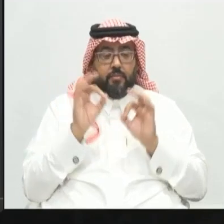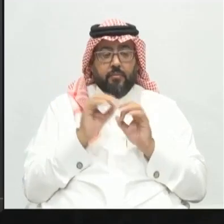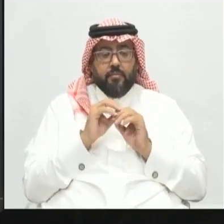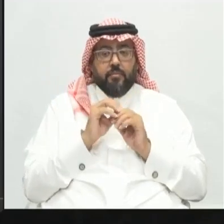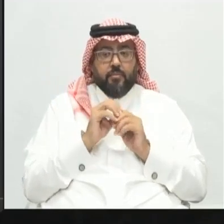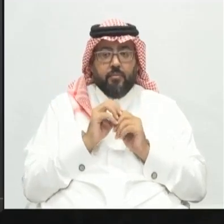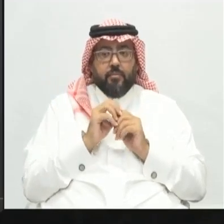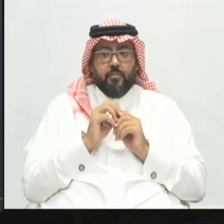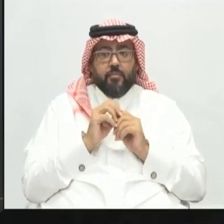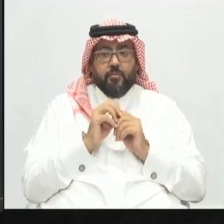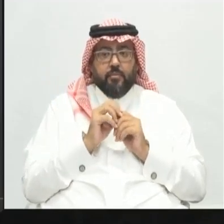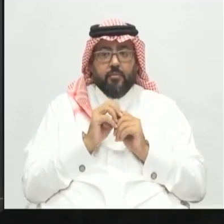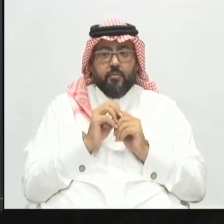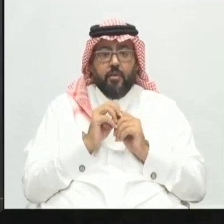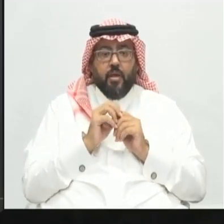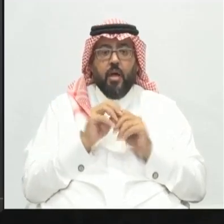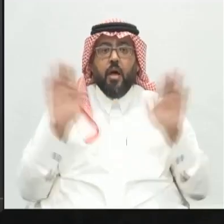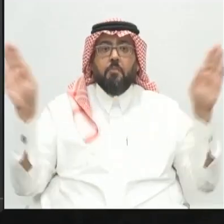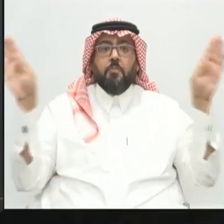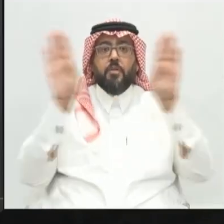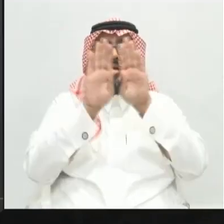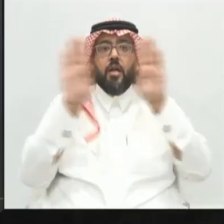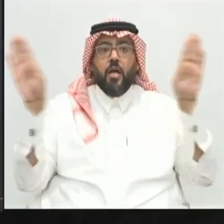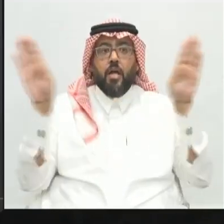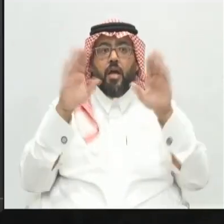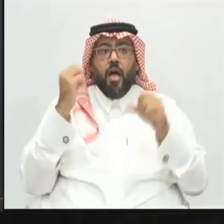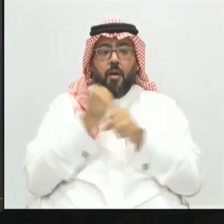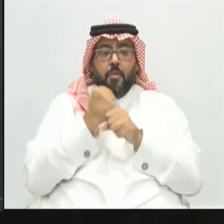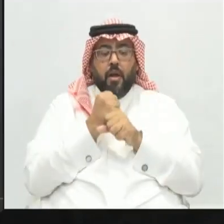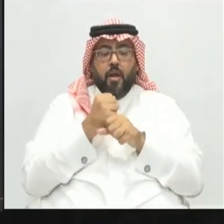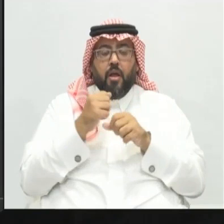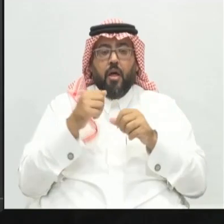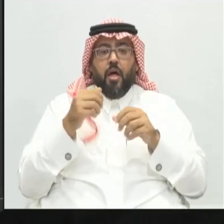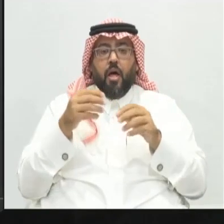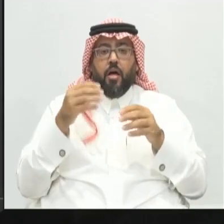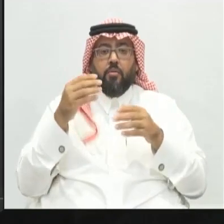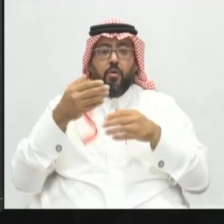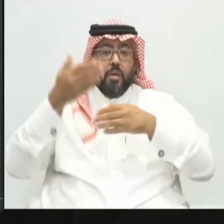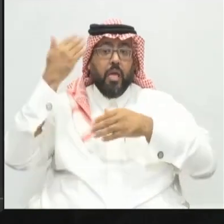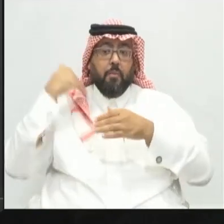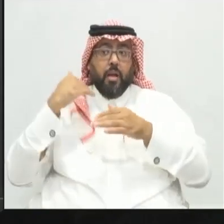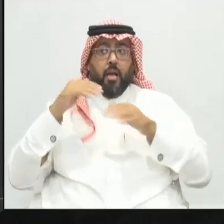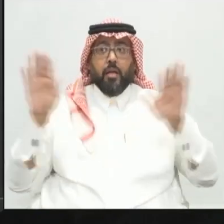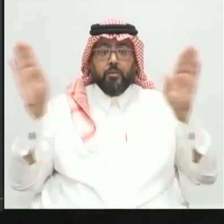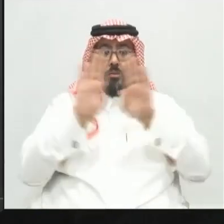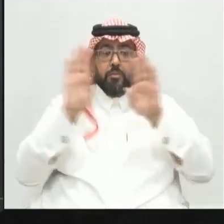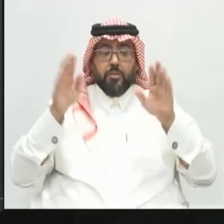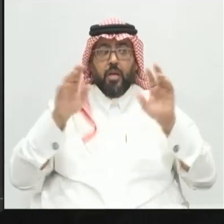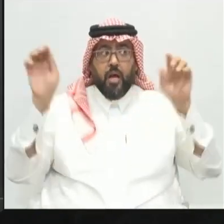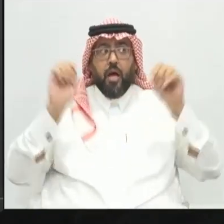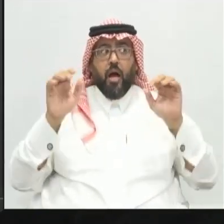من خلال المسرحيه عمل البروفات معلم رئيس ل الجاهزيه